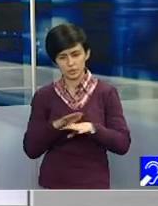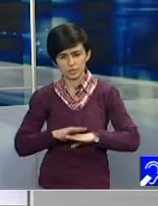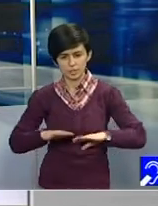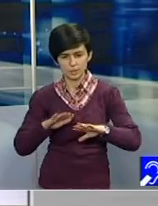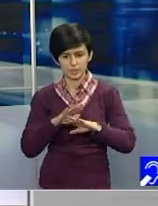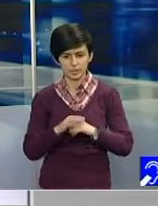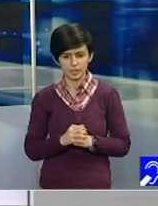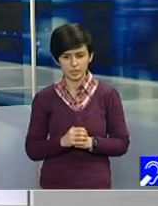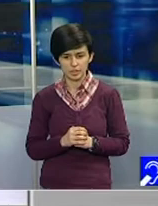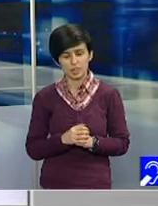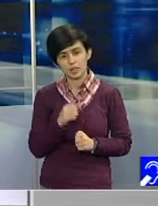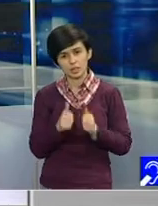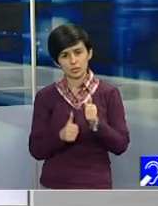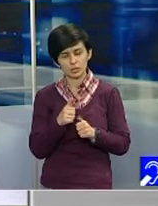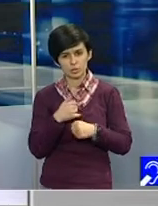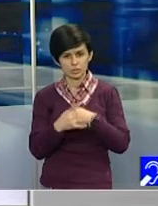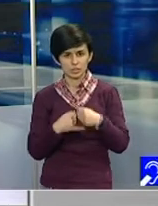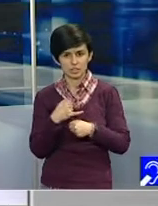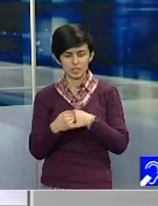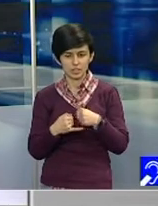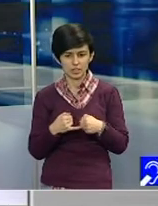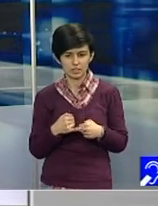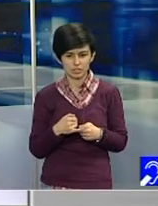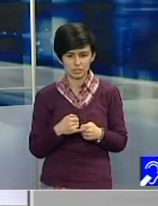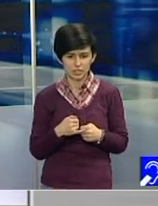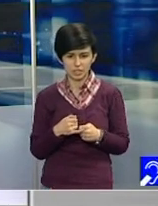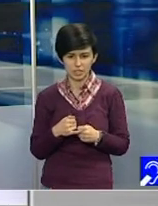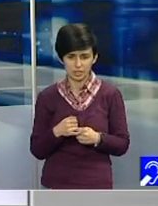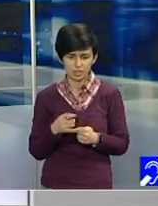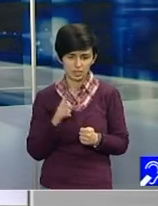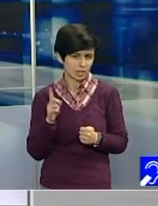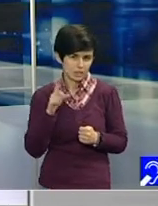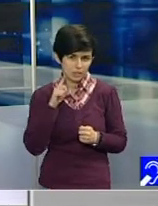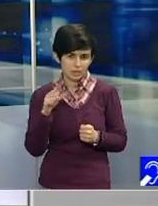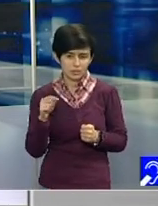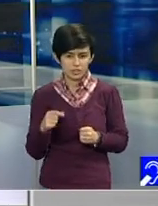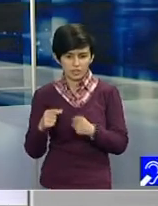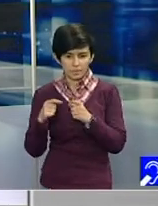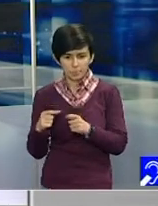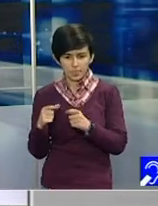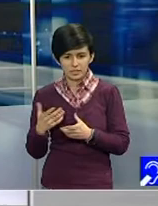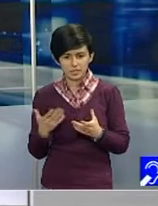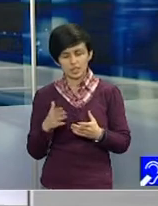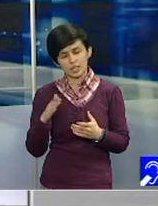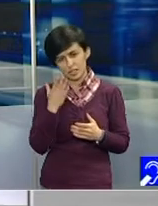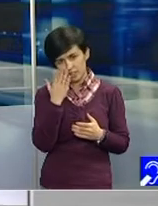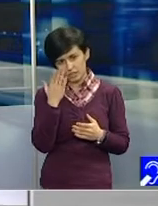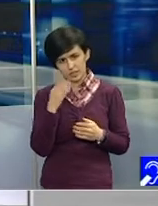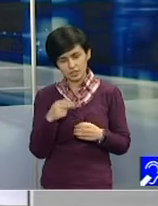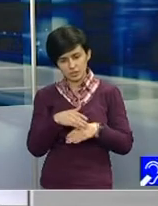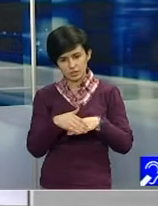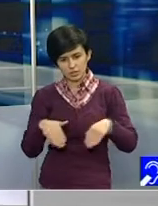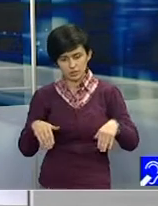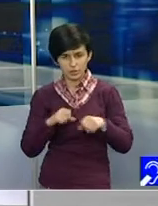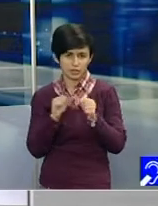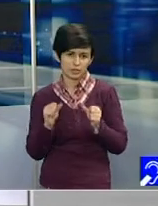in the Park, la concurs internațional Jazz in the Park, nu mergi într-o sală unde ai în față un juriu format din 4-5